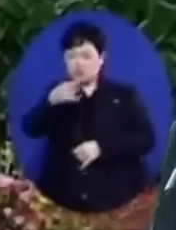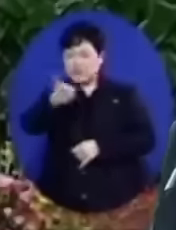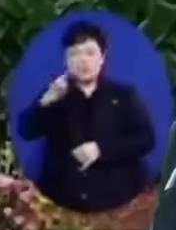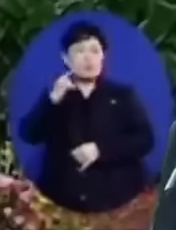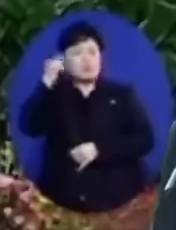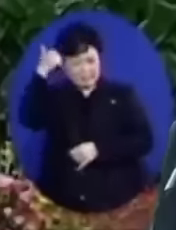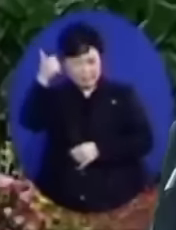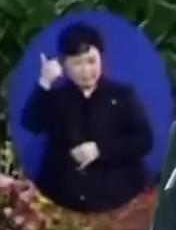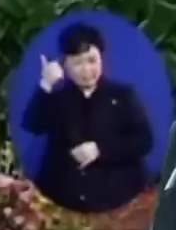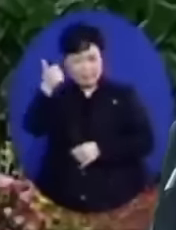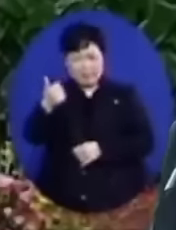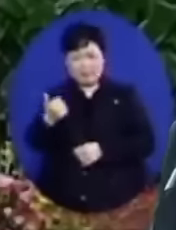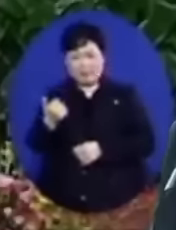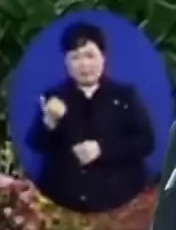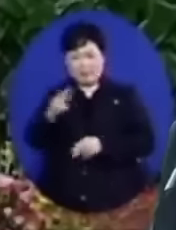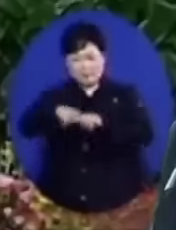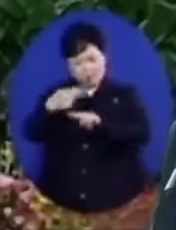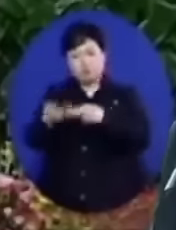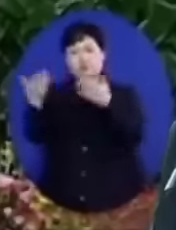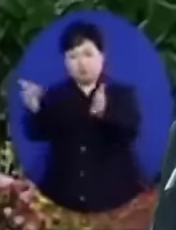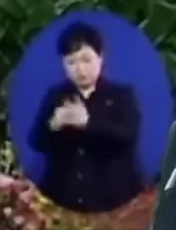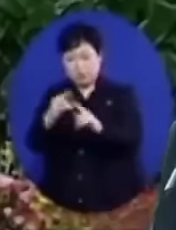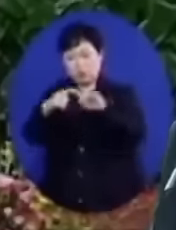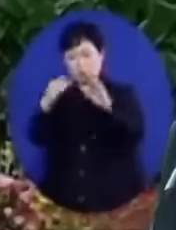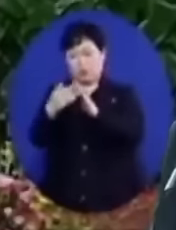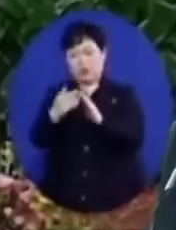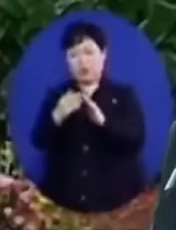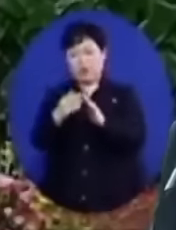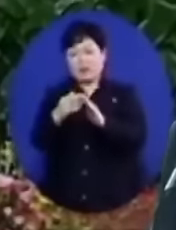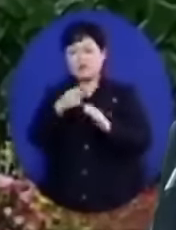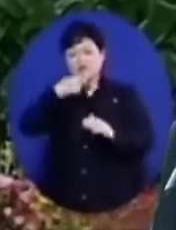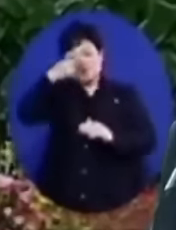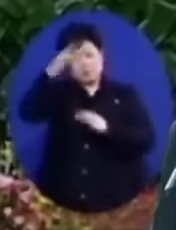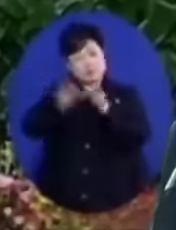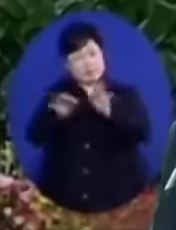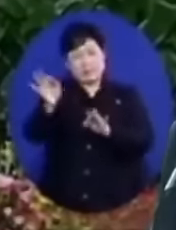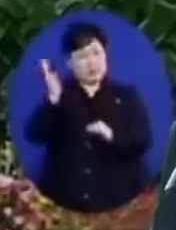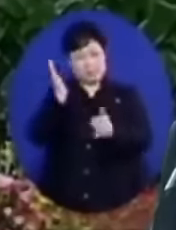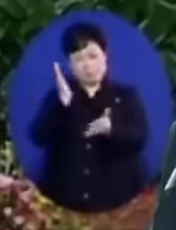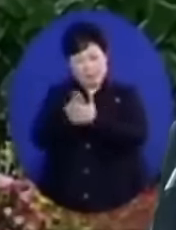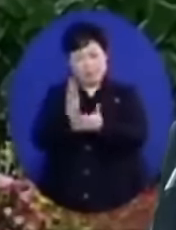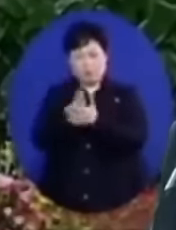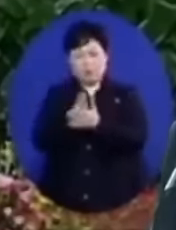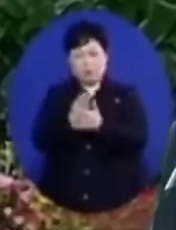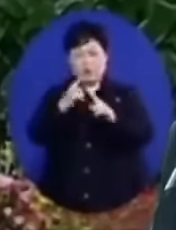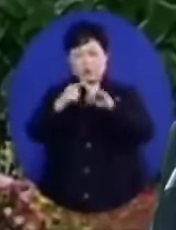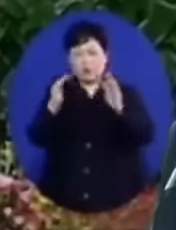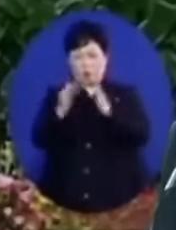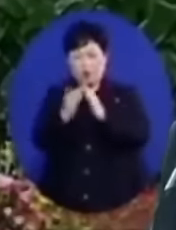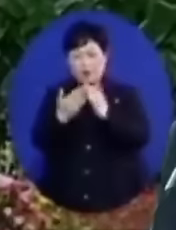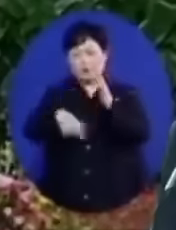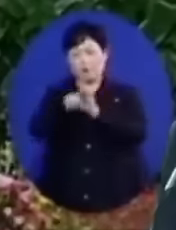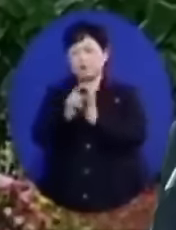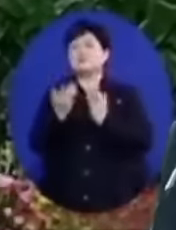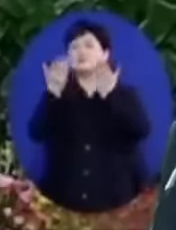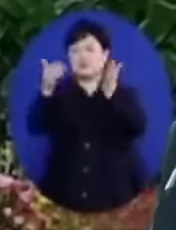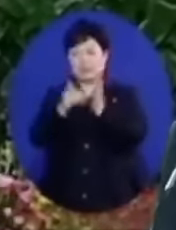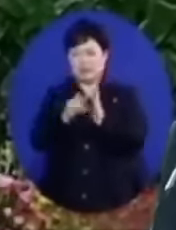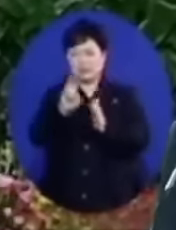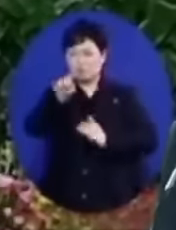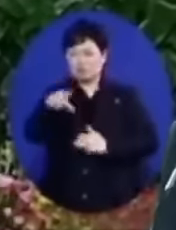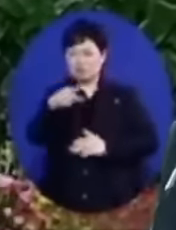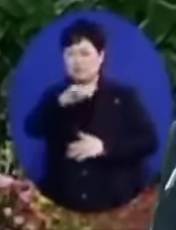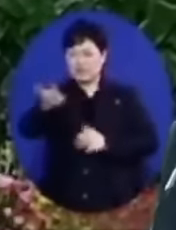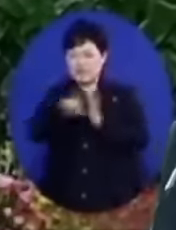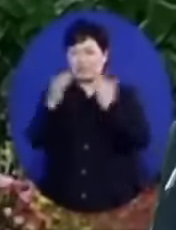사용하십시오. 무디 목사님은 이 양조장을 무디 신학교가 되게 해서 수많은 교역자와